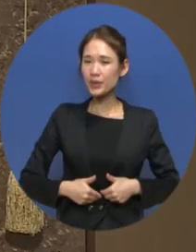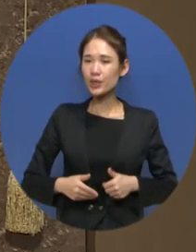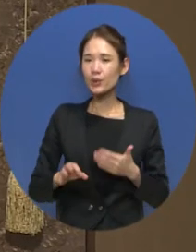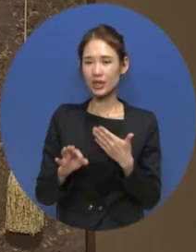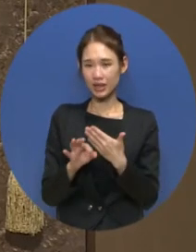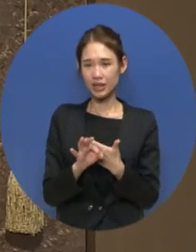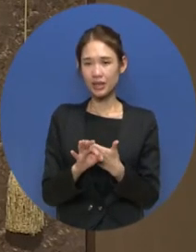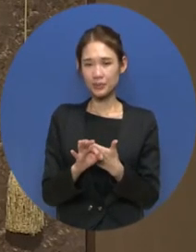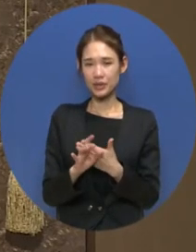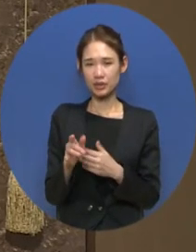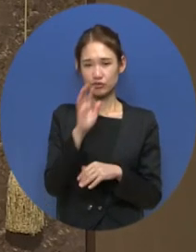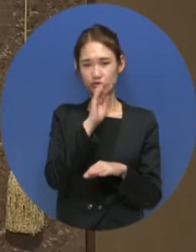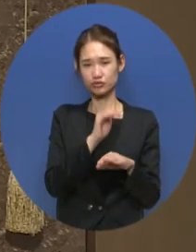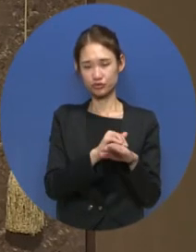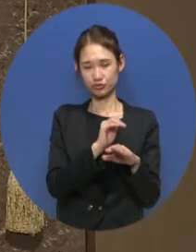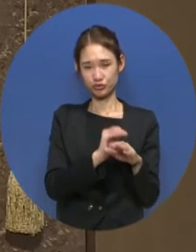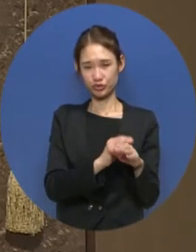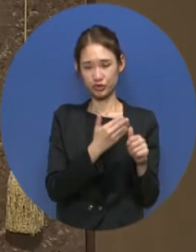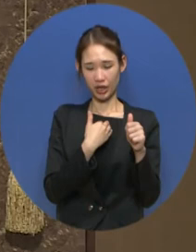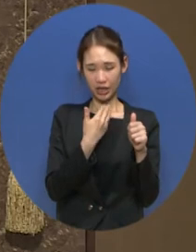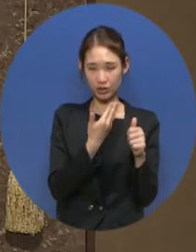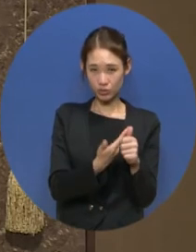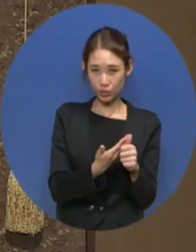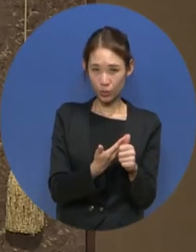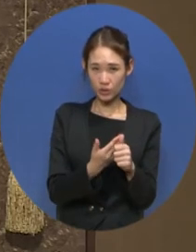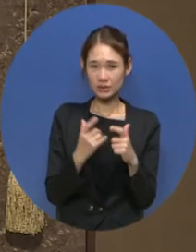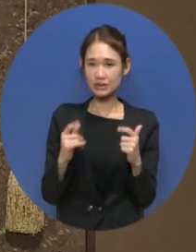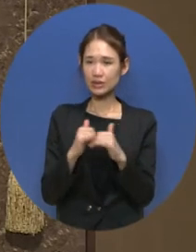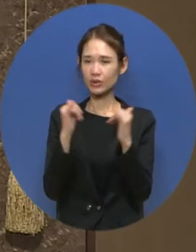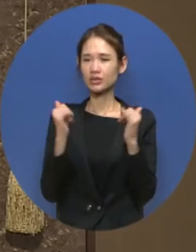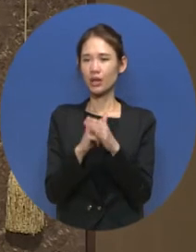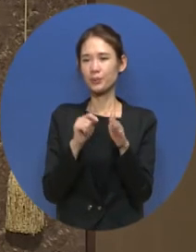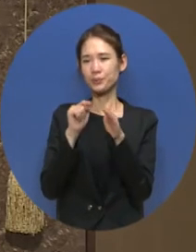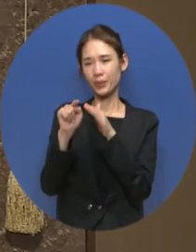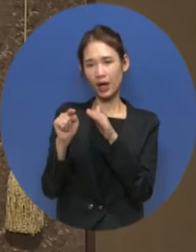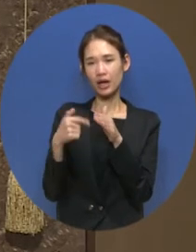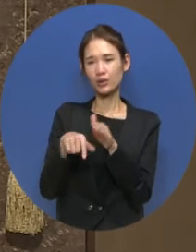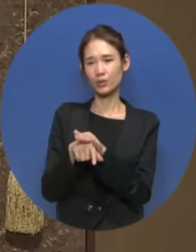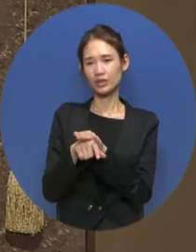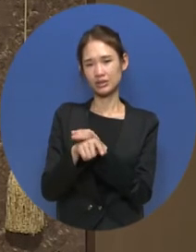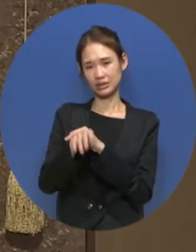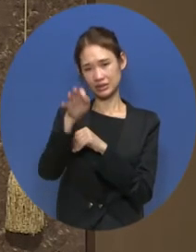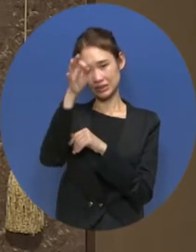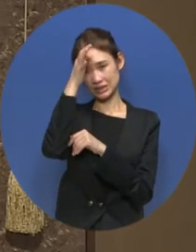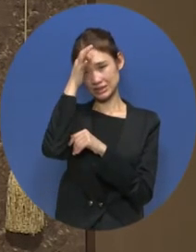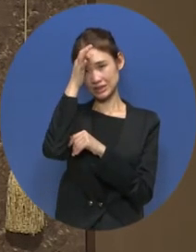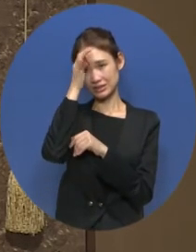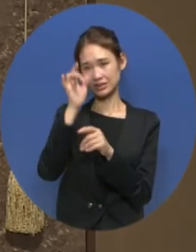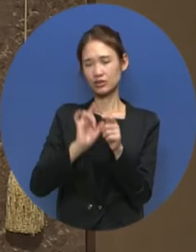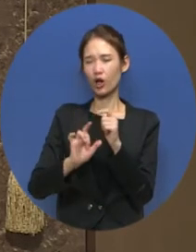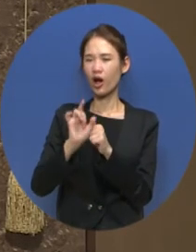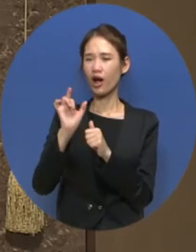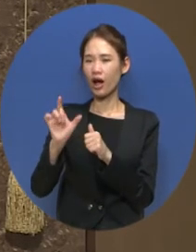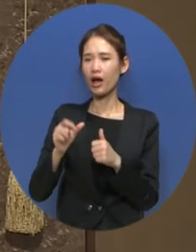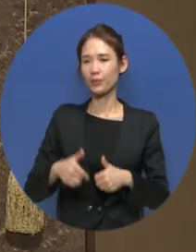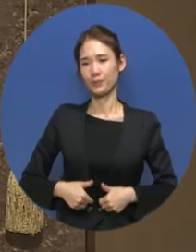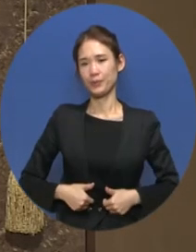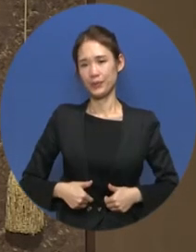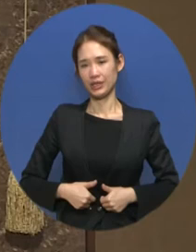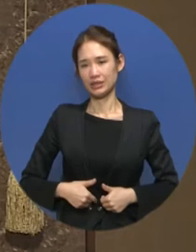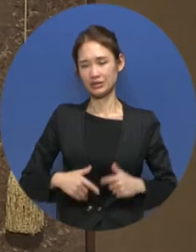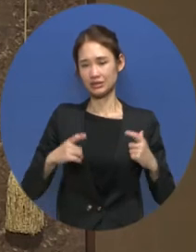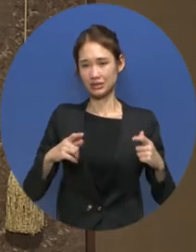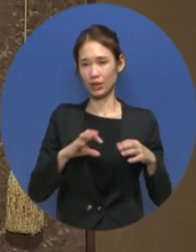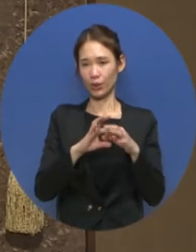된다면 그들이 훈련을 하고 그들이 지역사회로 나갈 수 있도록 하는 이런 기능들을 강화를 해서 지역과